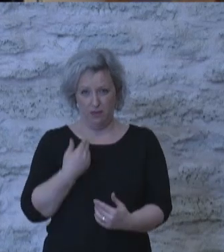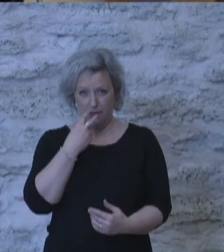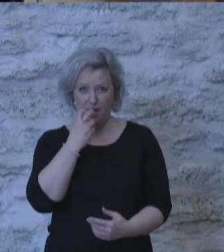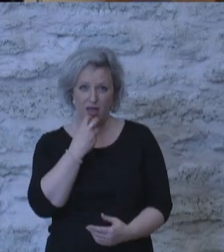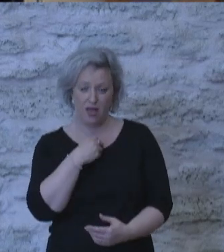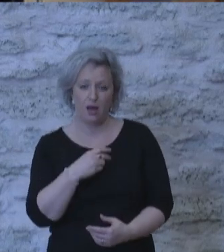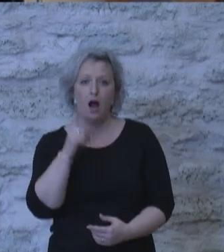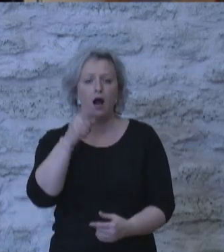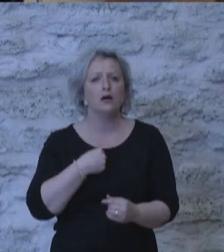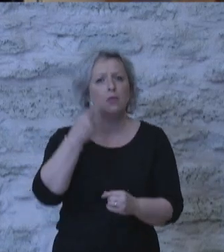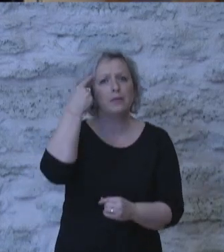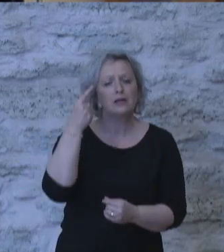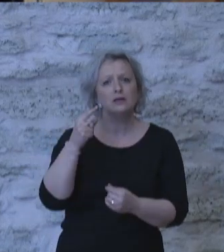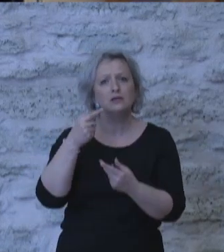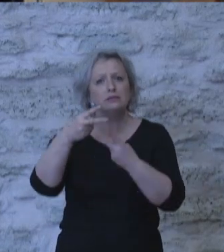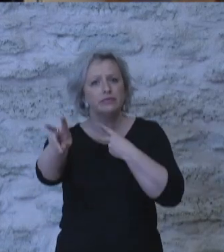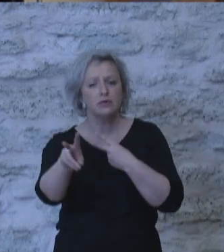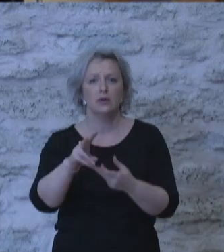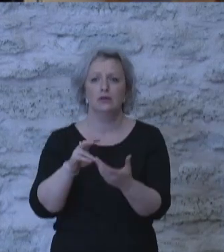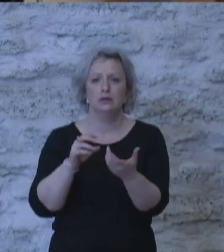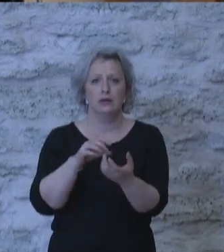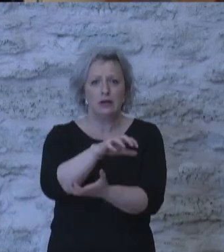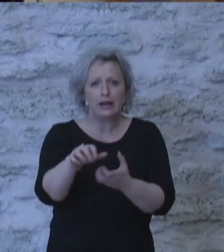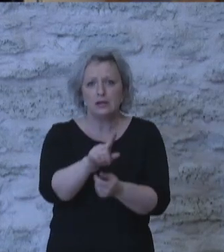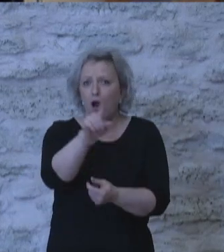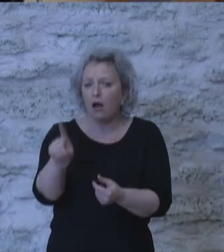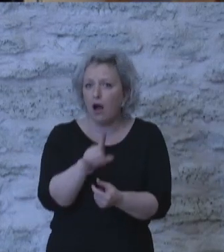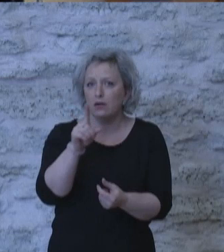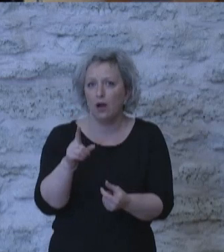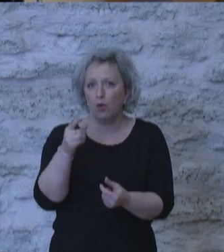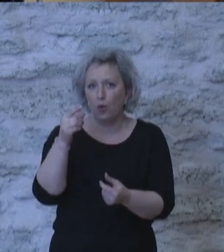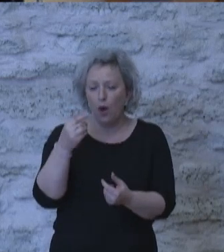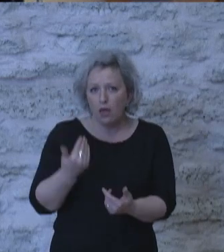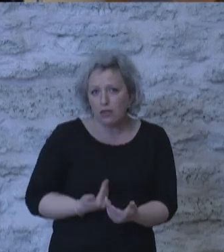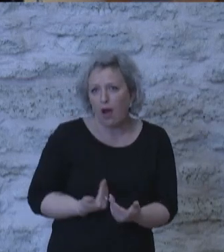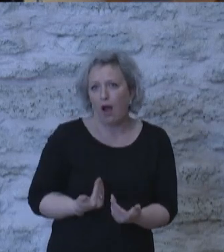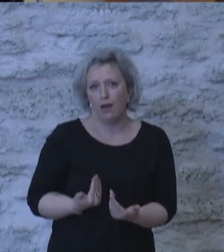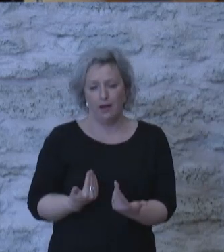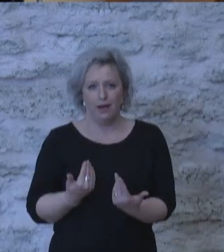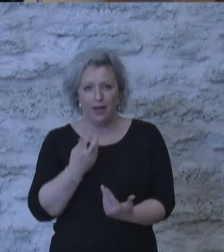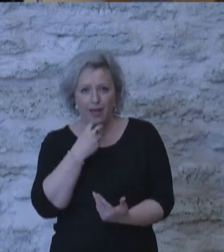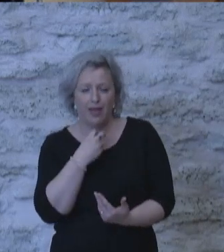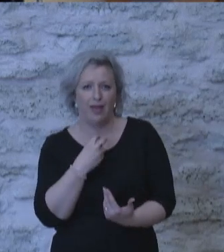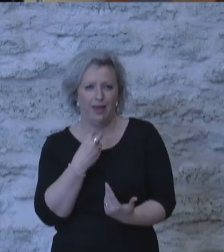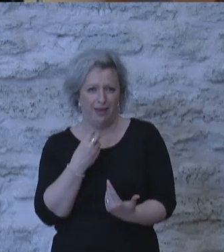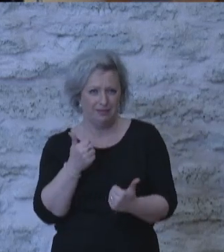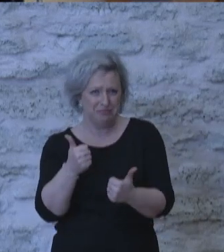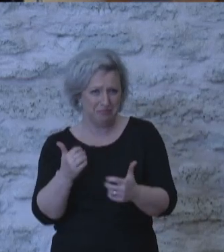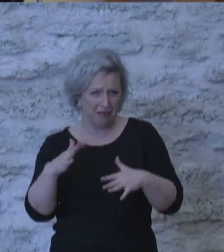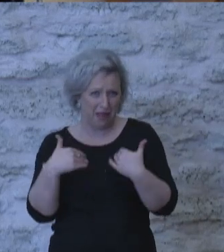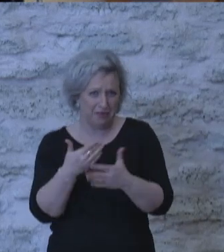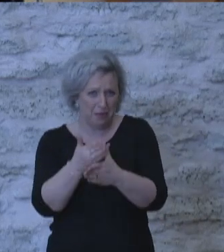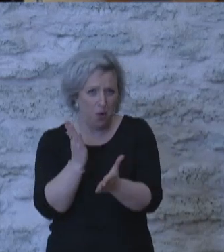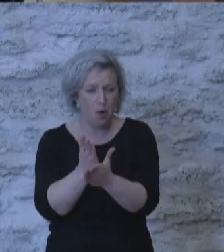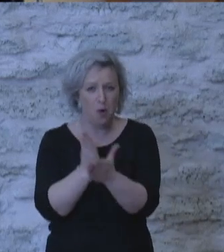huumor on väga tervendav ja ka siin riigiku saalis ma olen tähele pandud, meile olnud on olnud väga sellised tõsised, mis on kohane loomulikult arestades kriisi